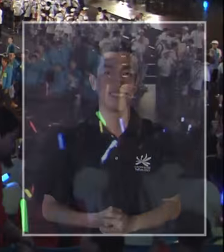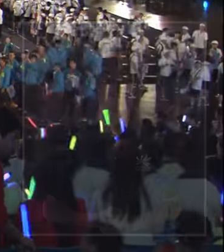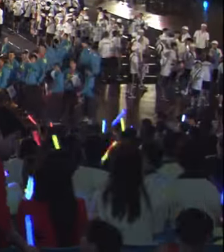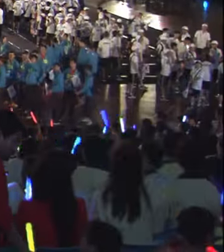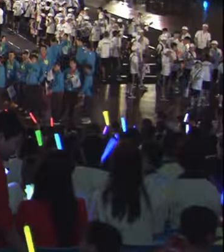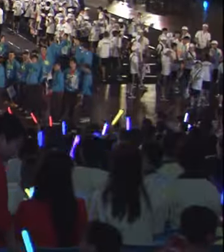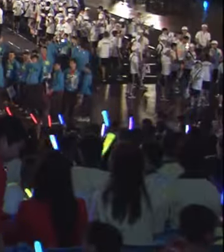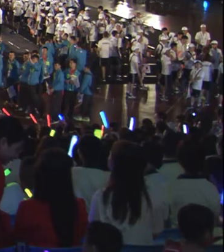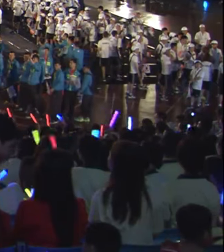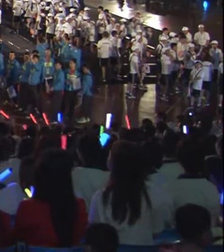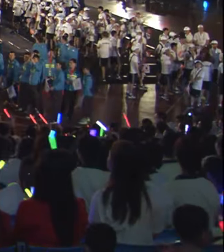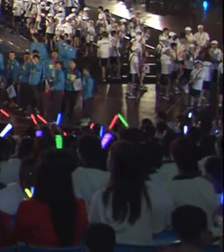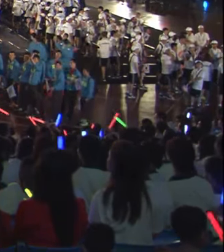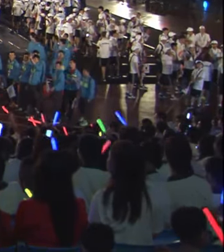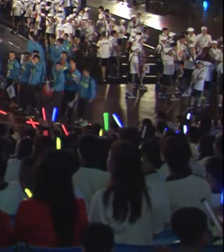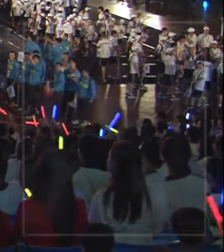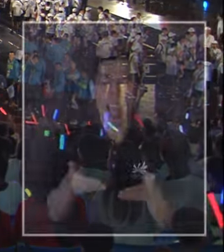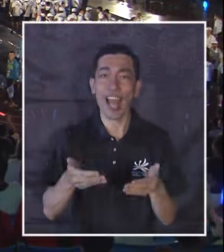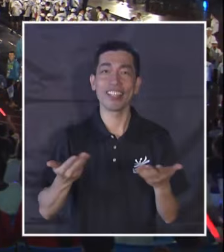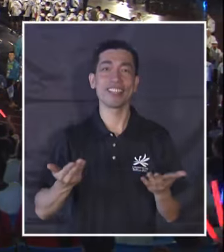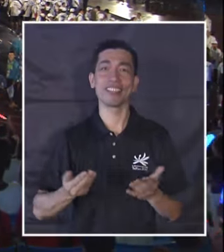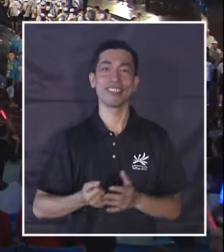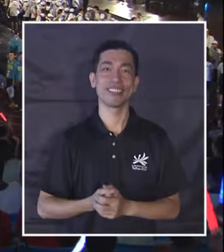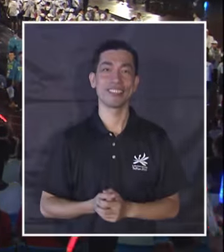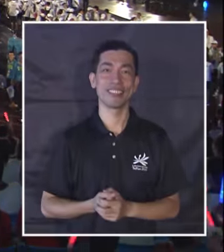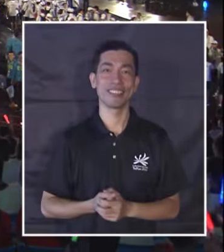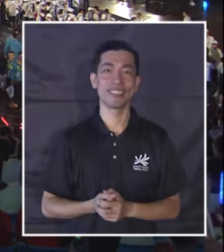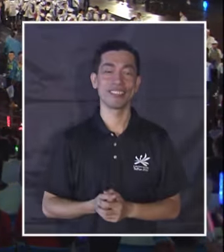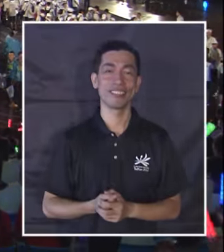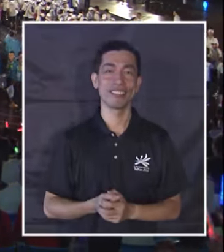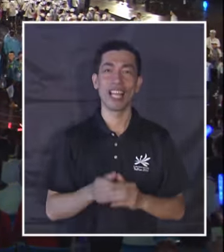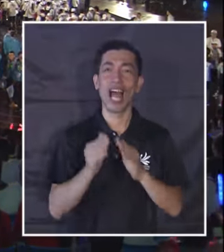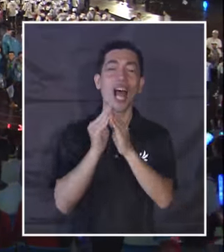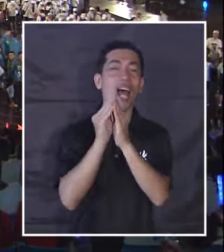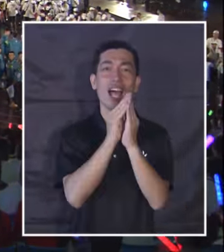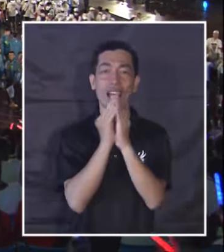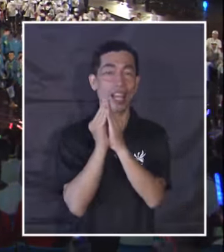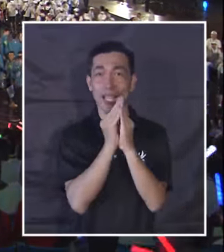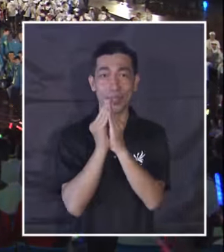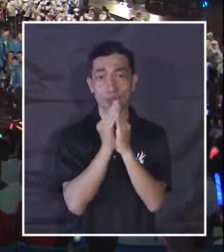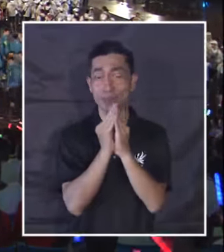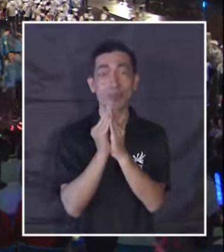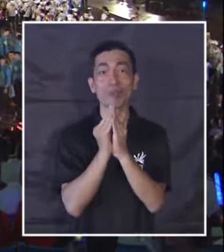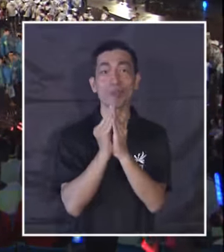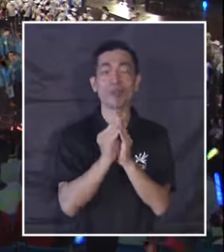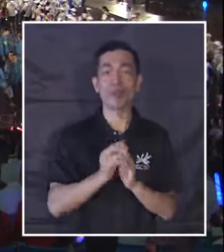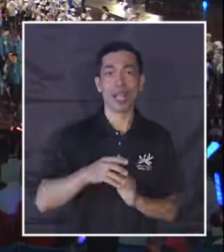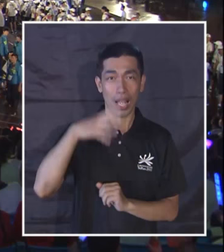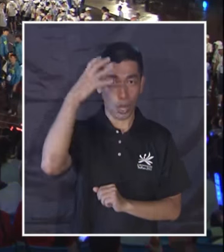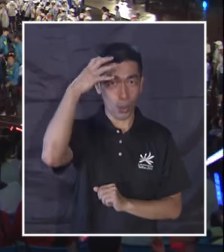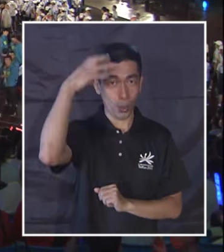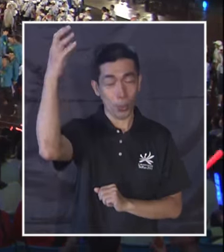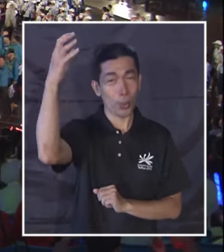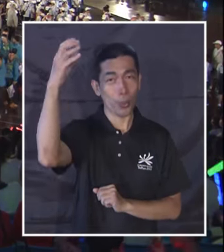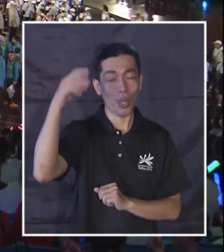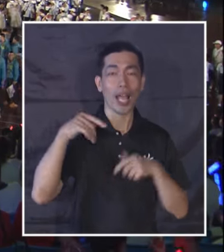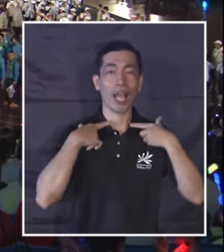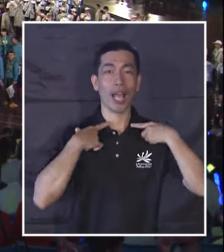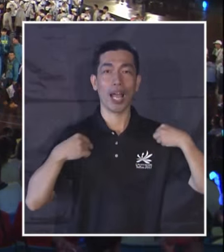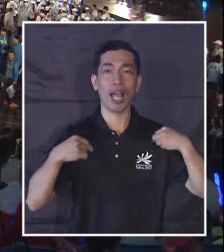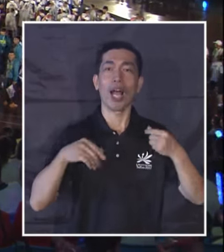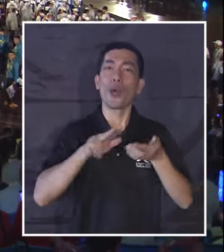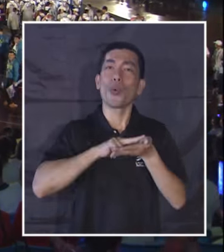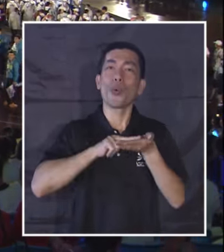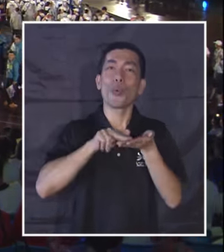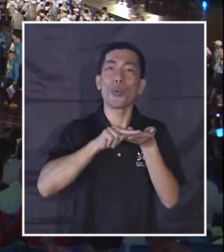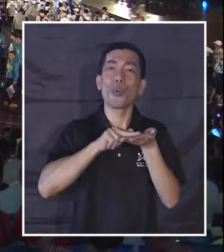现在呢，要介绍给大家的就是我们桃园市政府秘书长游建华，游秘书长也大驾光临